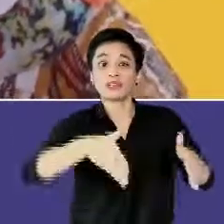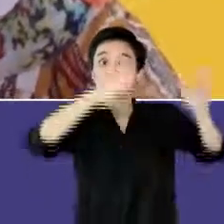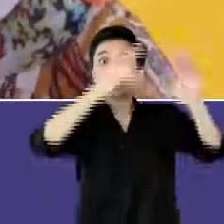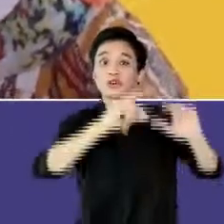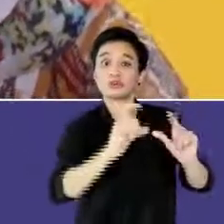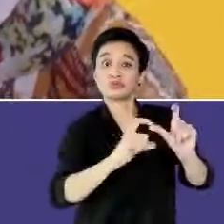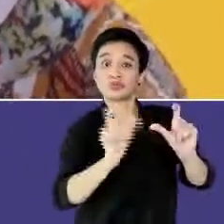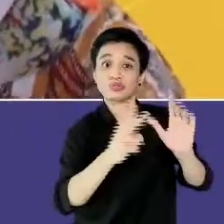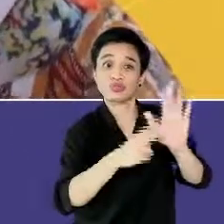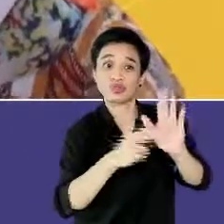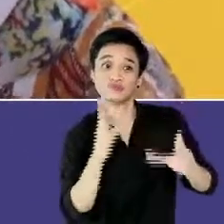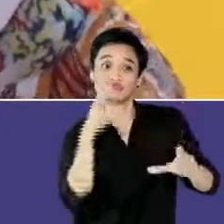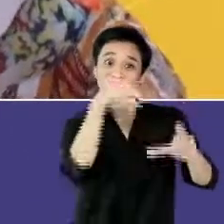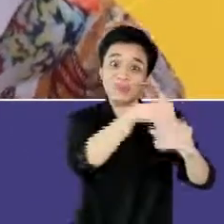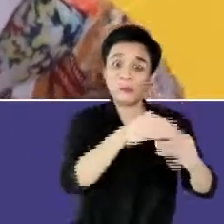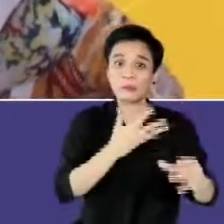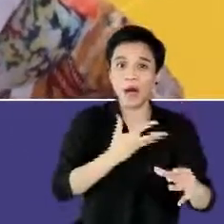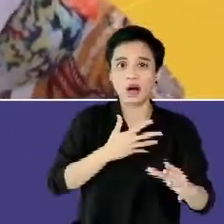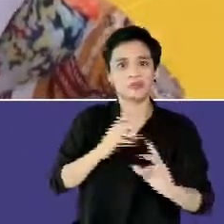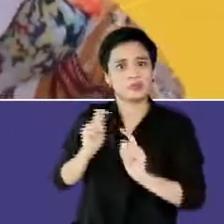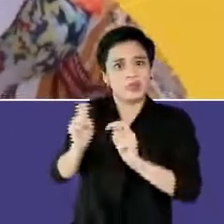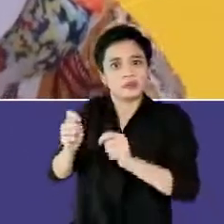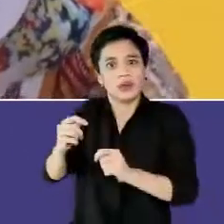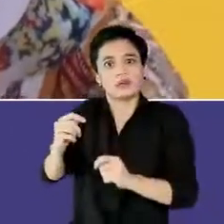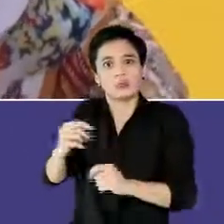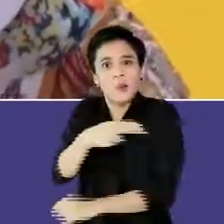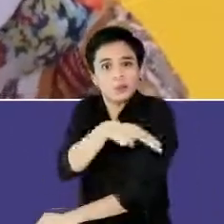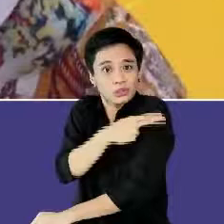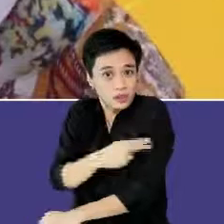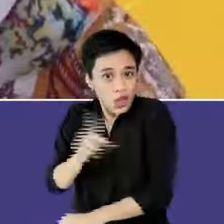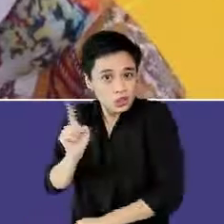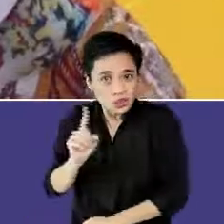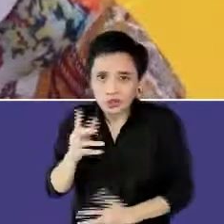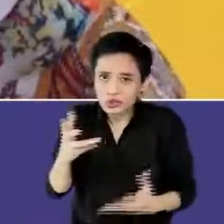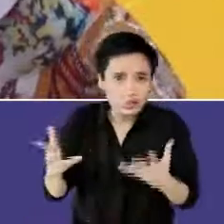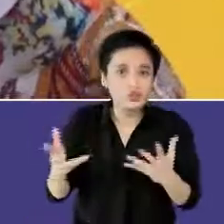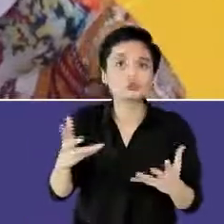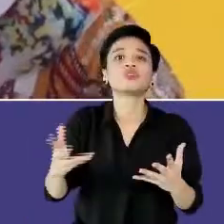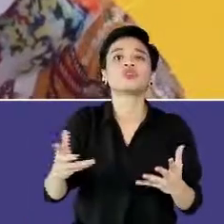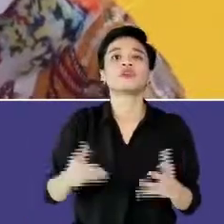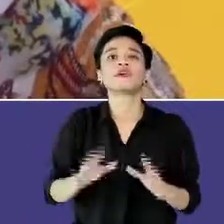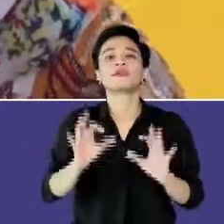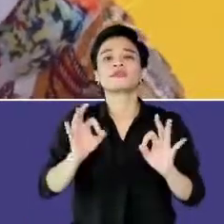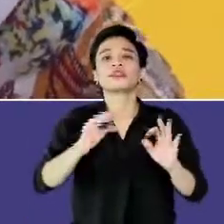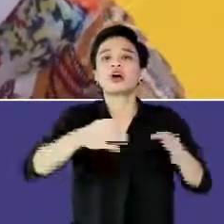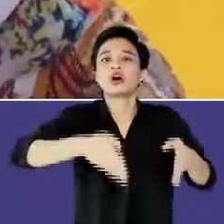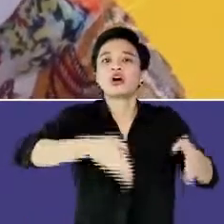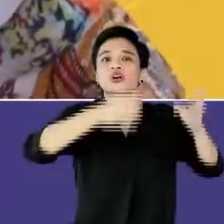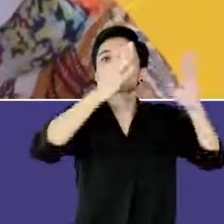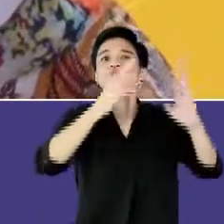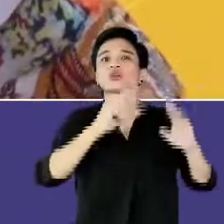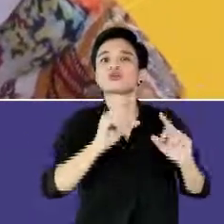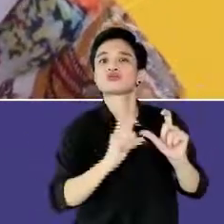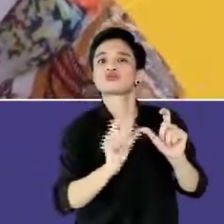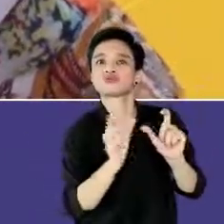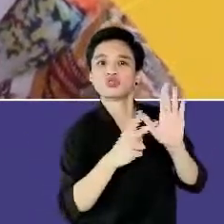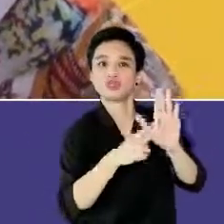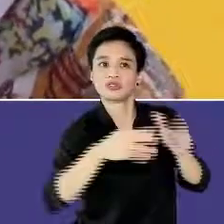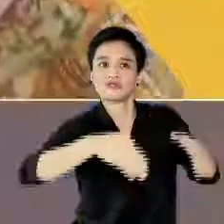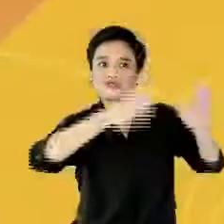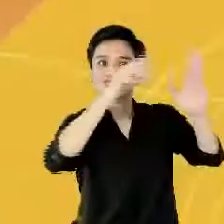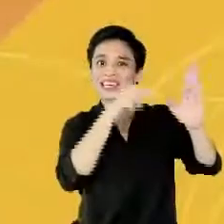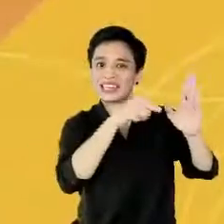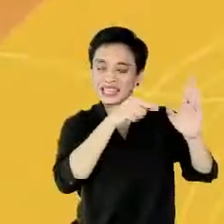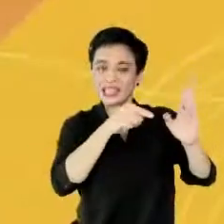silakan Ibu mungkin sebagai informasi kita bukan hanya menyiapkan Rusun seperti halnya